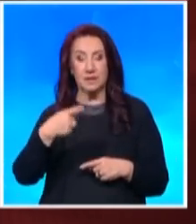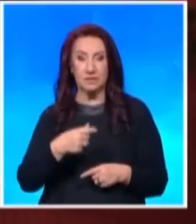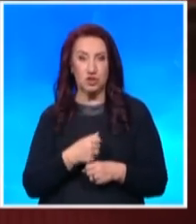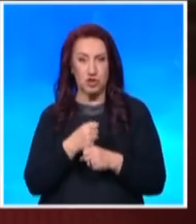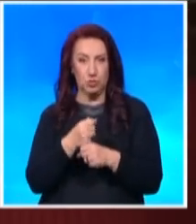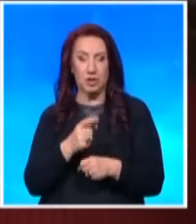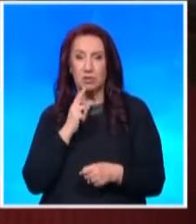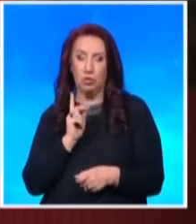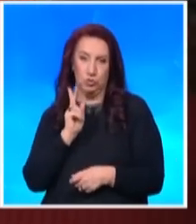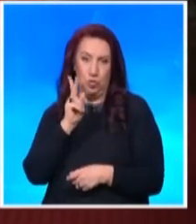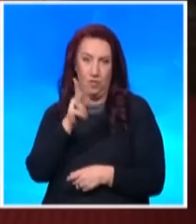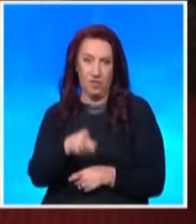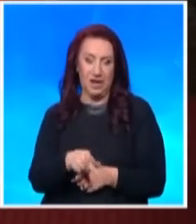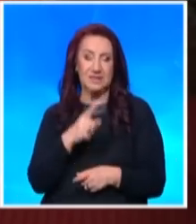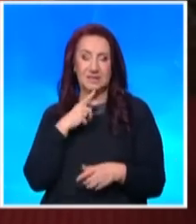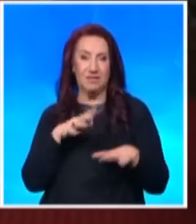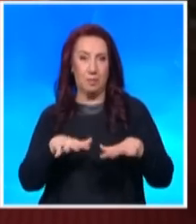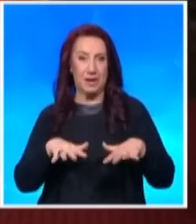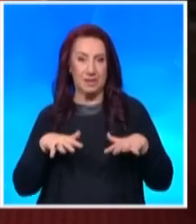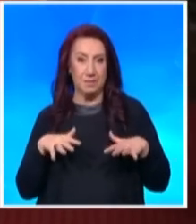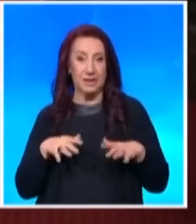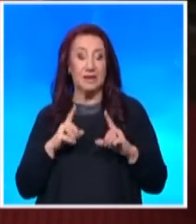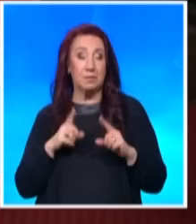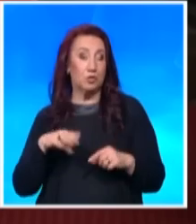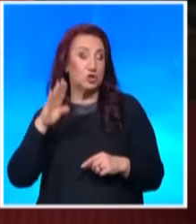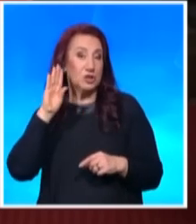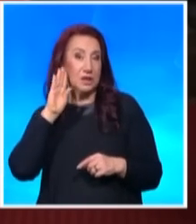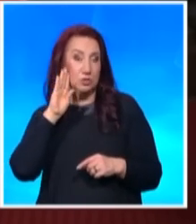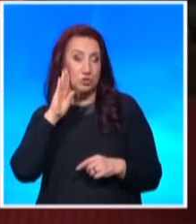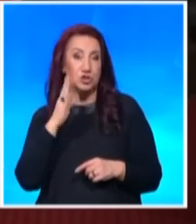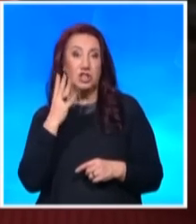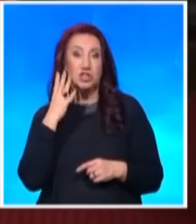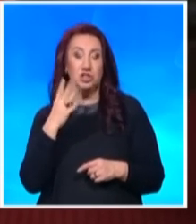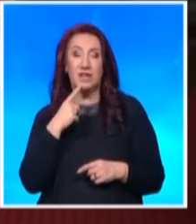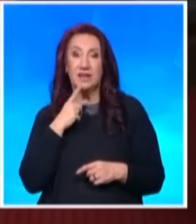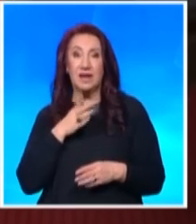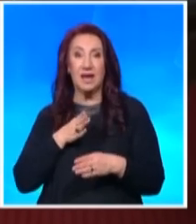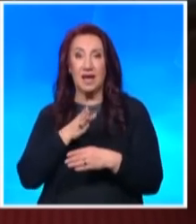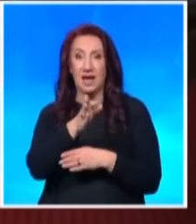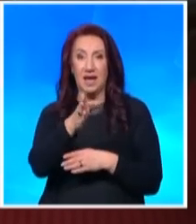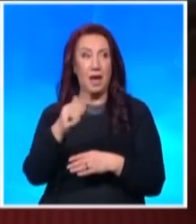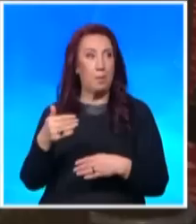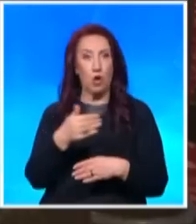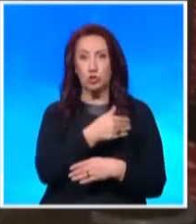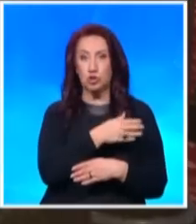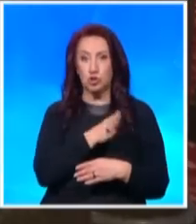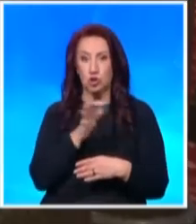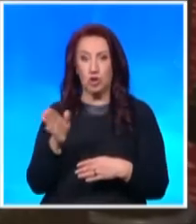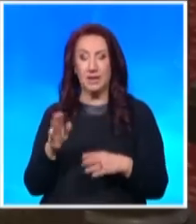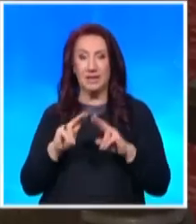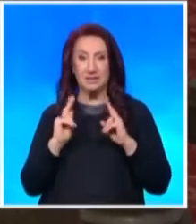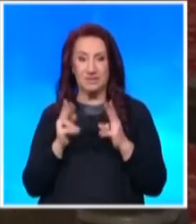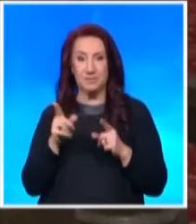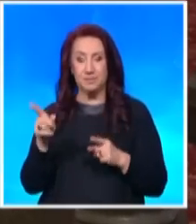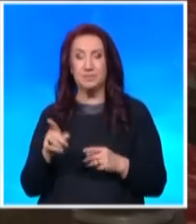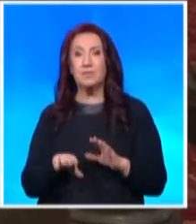на Съединението прави силата, може да научи и четирите посоки на света. Вляво от мен се намира служебния вход, през